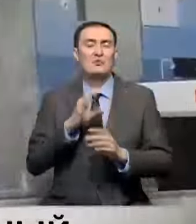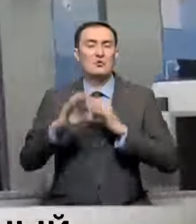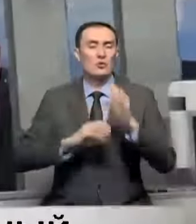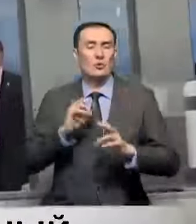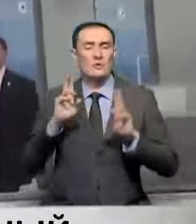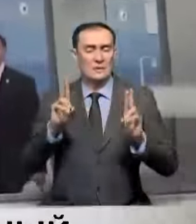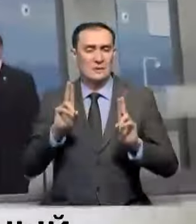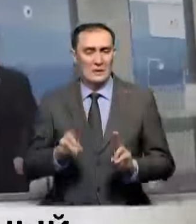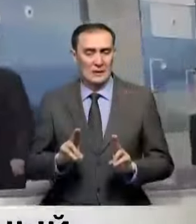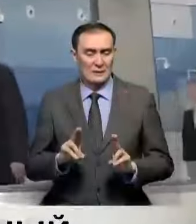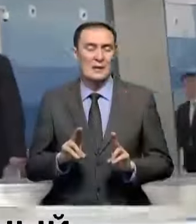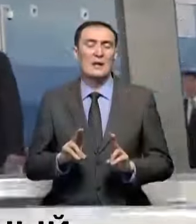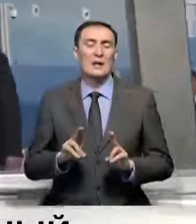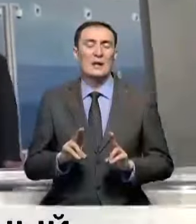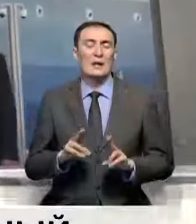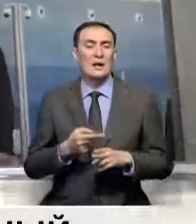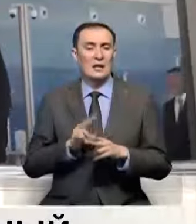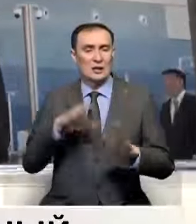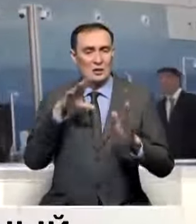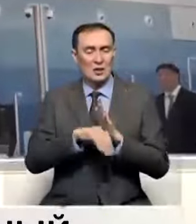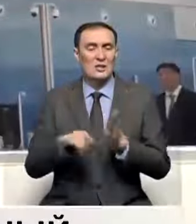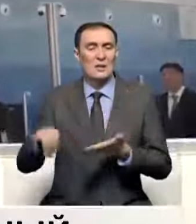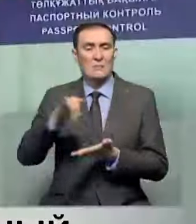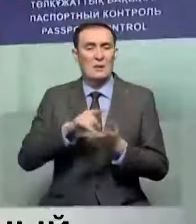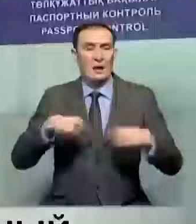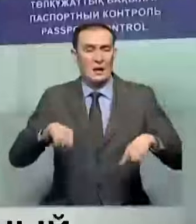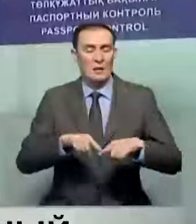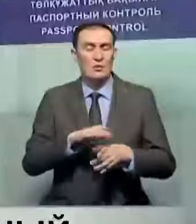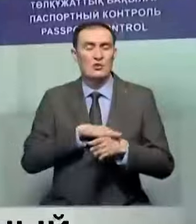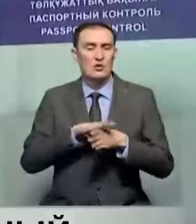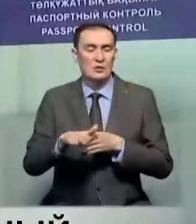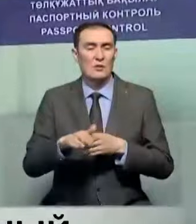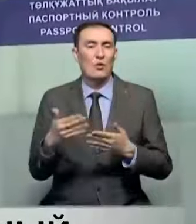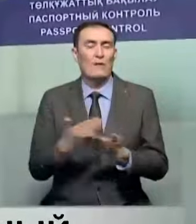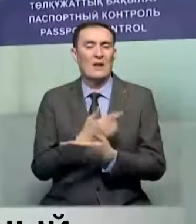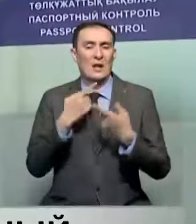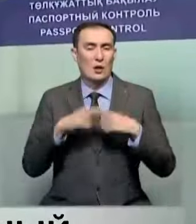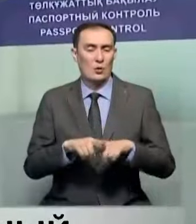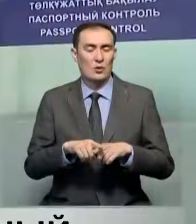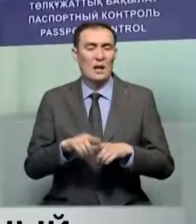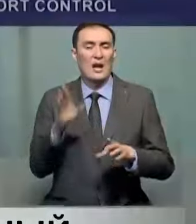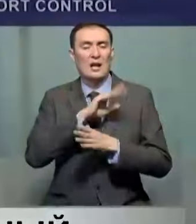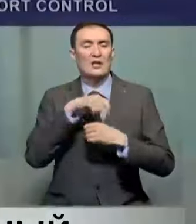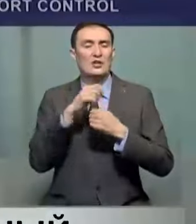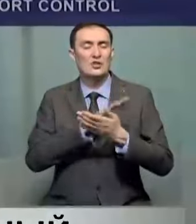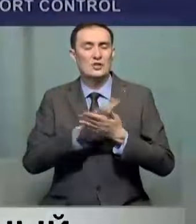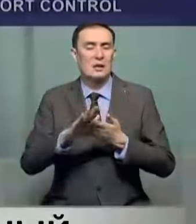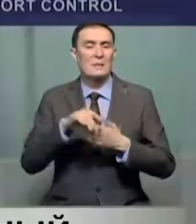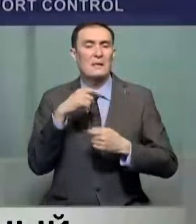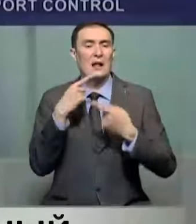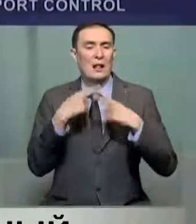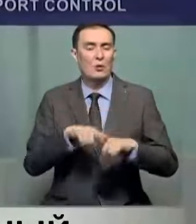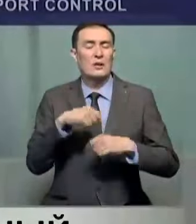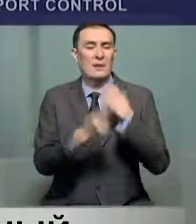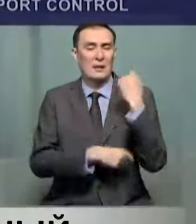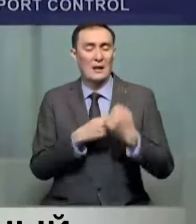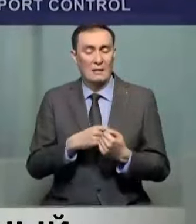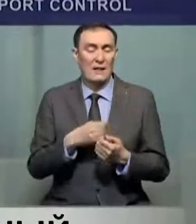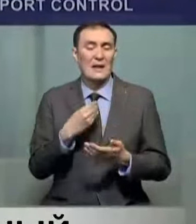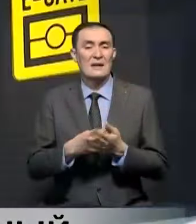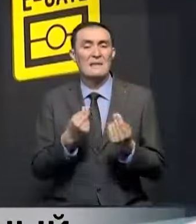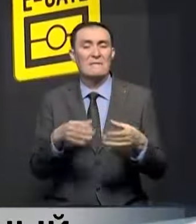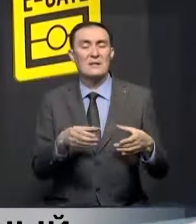for eff проще говоря терминал полностью зелёный с использованием экологически чистых технологий для